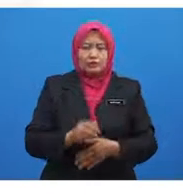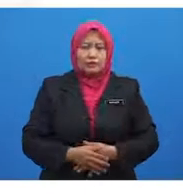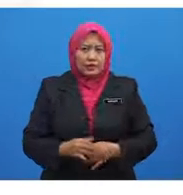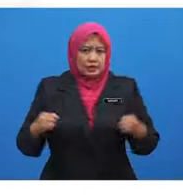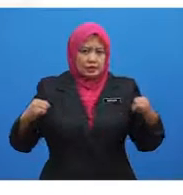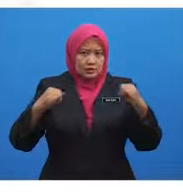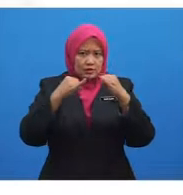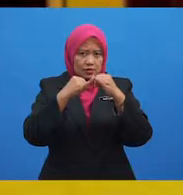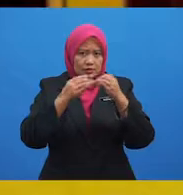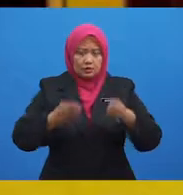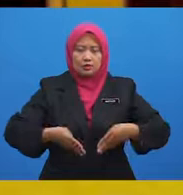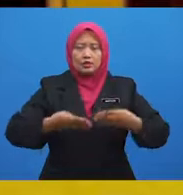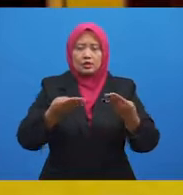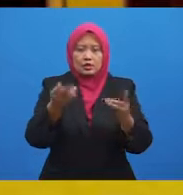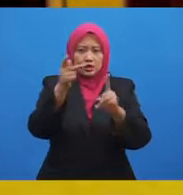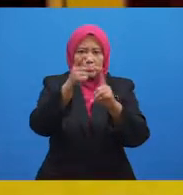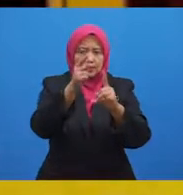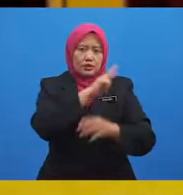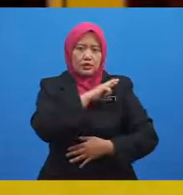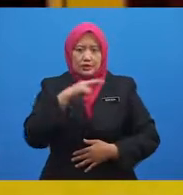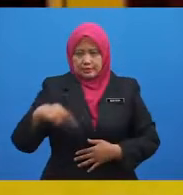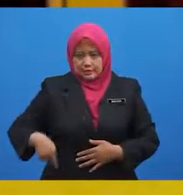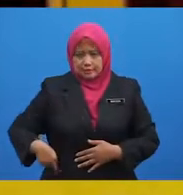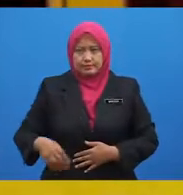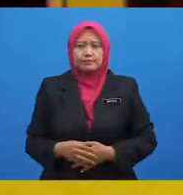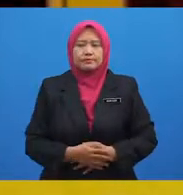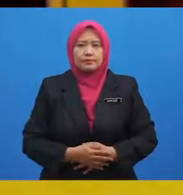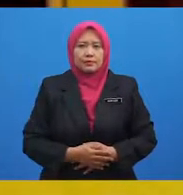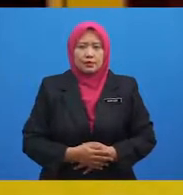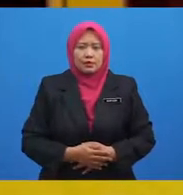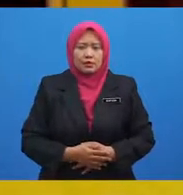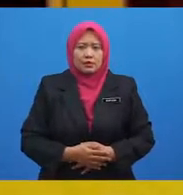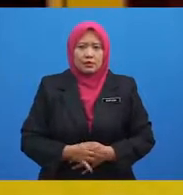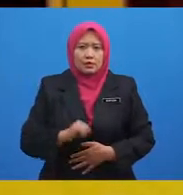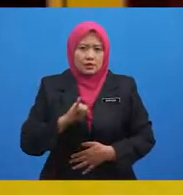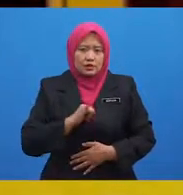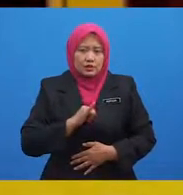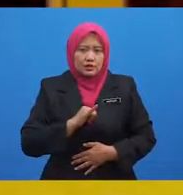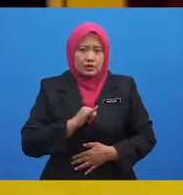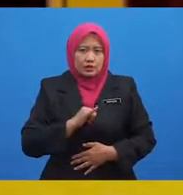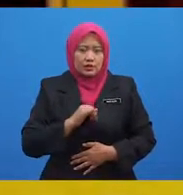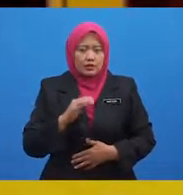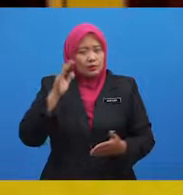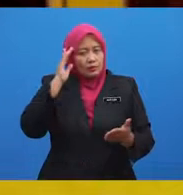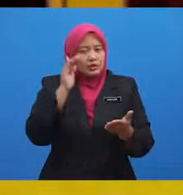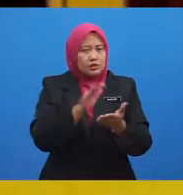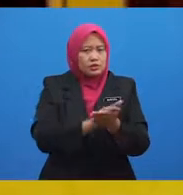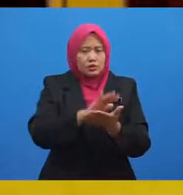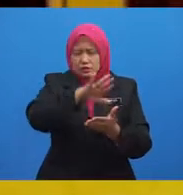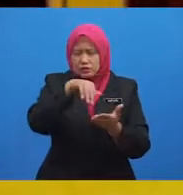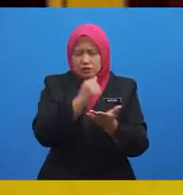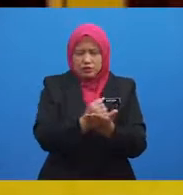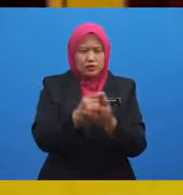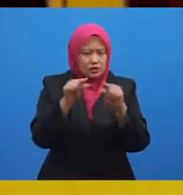raja. Murid-murid, cikgu percaya awak semua telah pun menggariskan beberapa perkataan